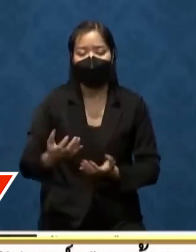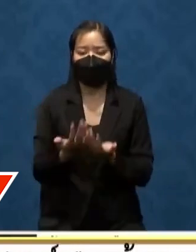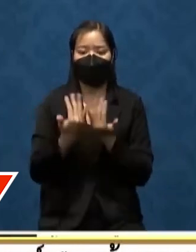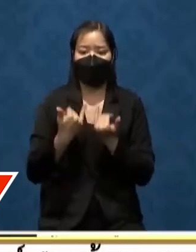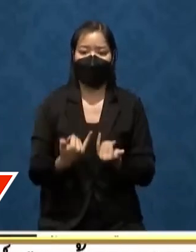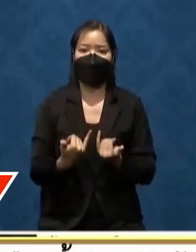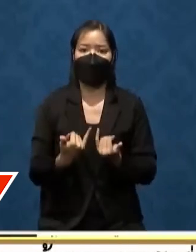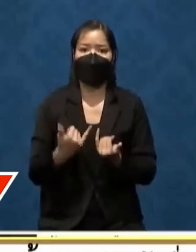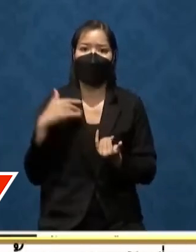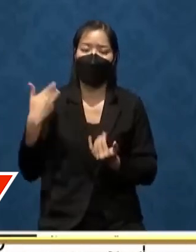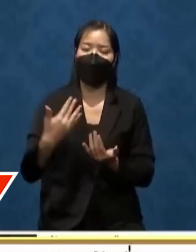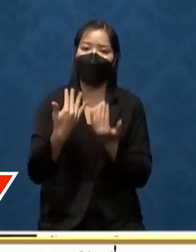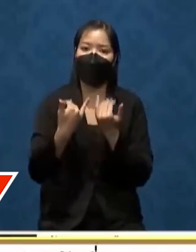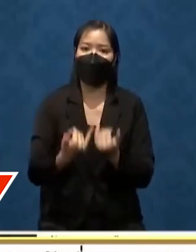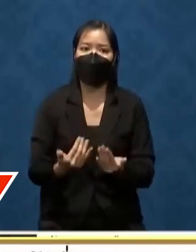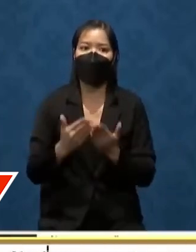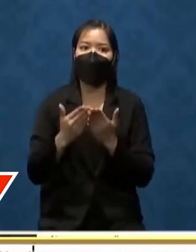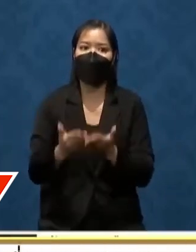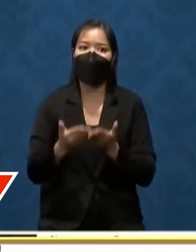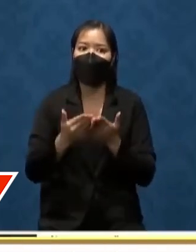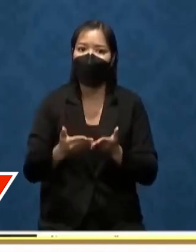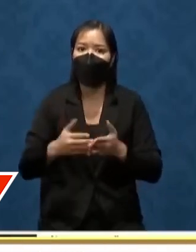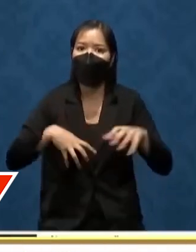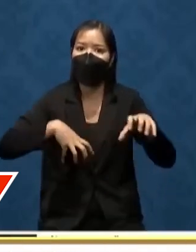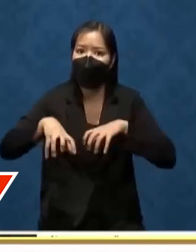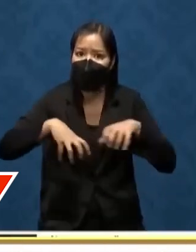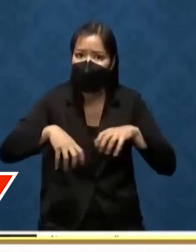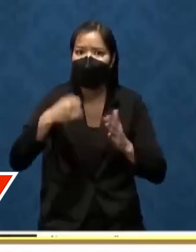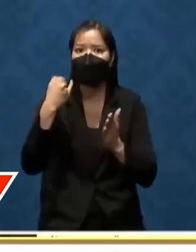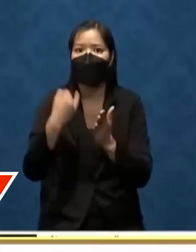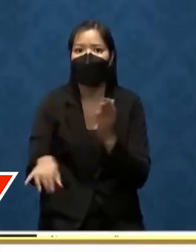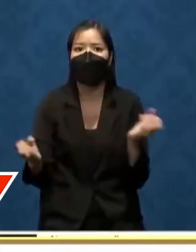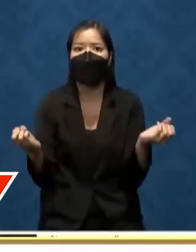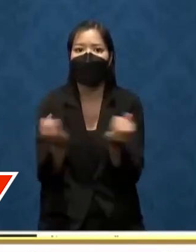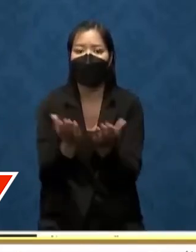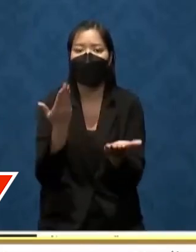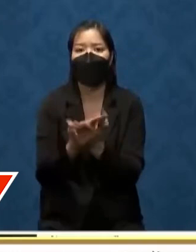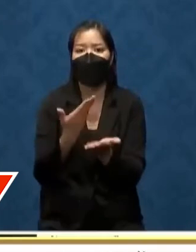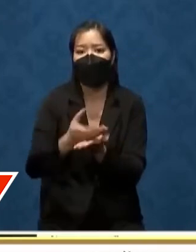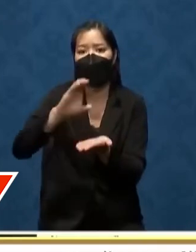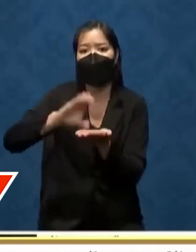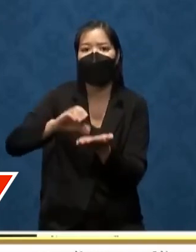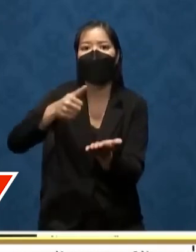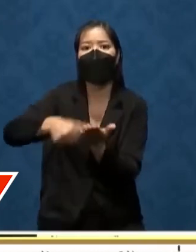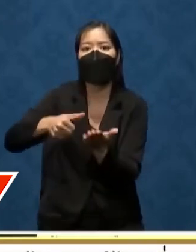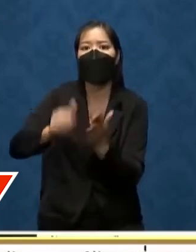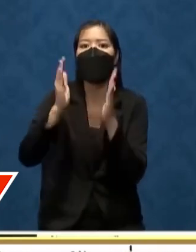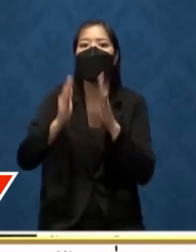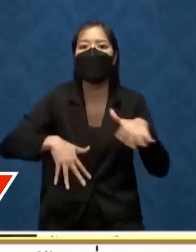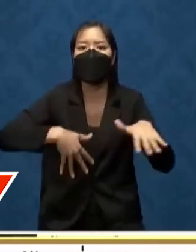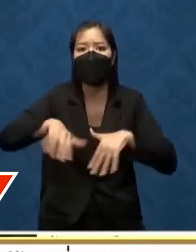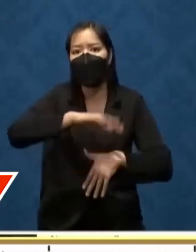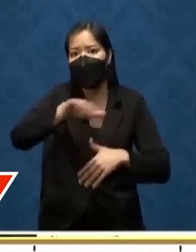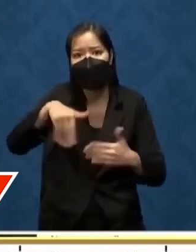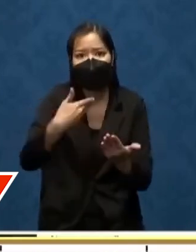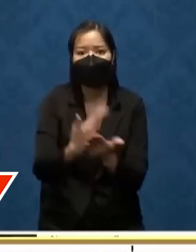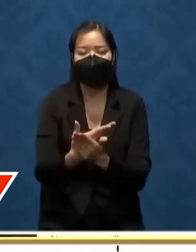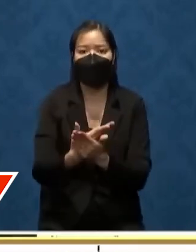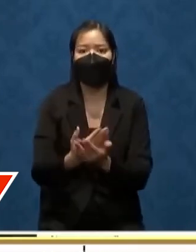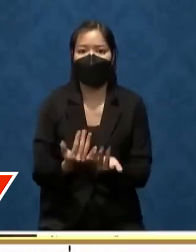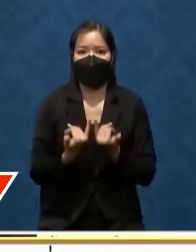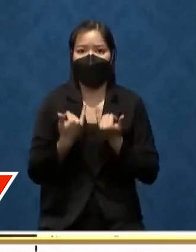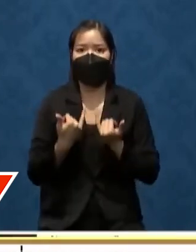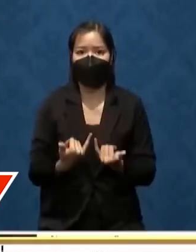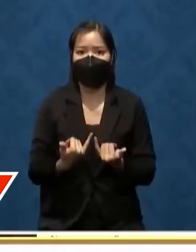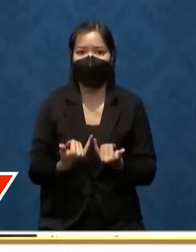กองทับบริหารรชการผดภาสเกิดความสญเสียกับงบประมาณภาษีพน้ประชาชนคนทงชาติวันนี้